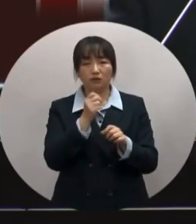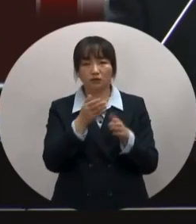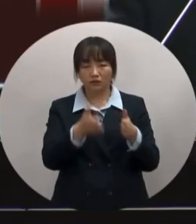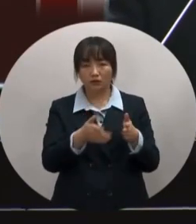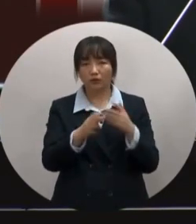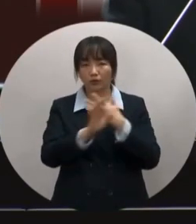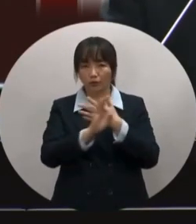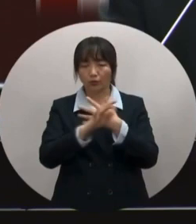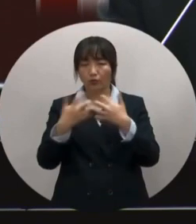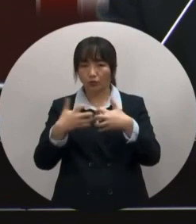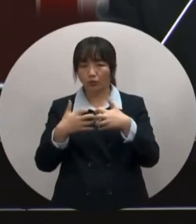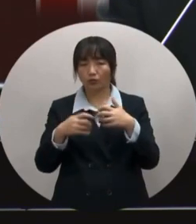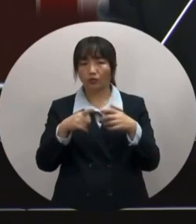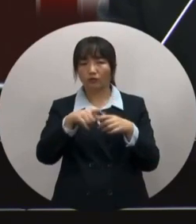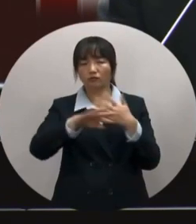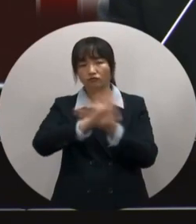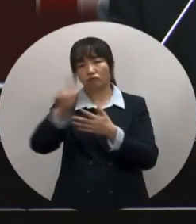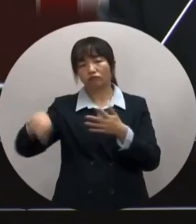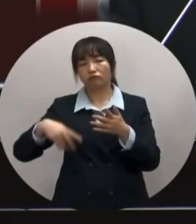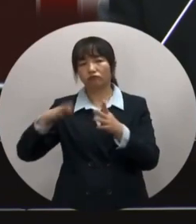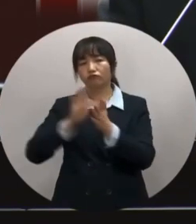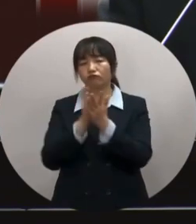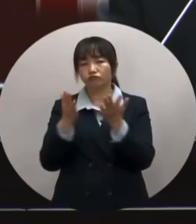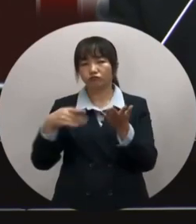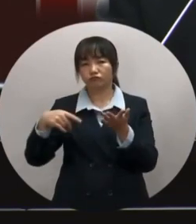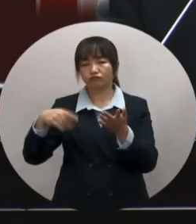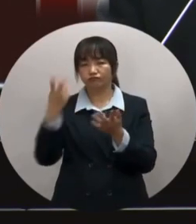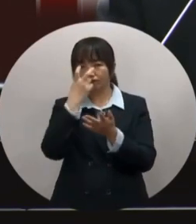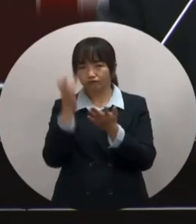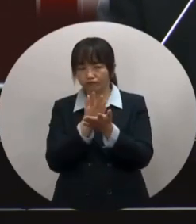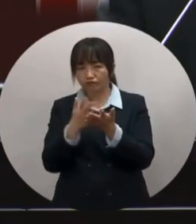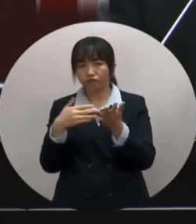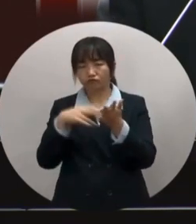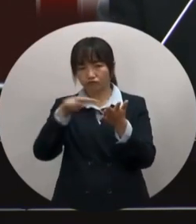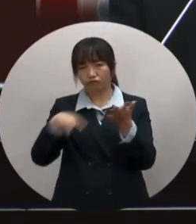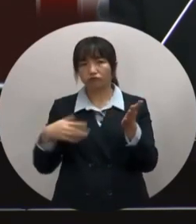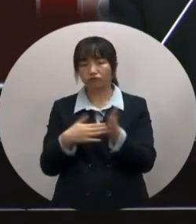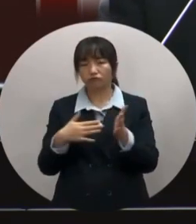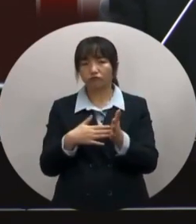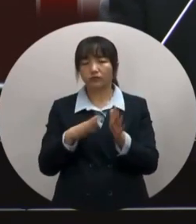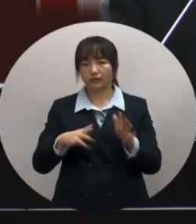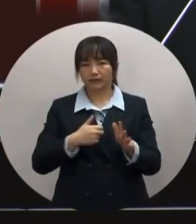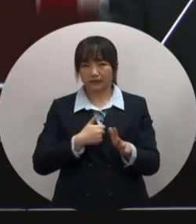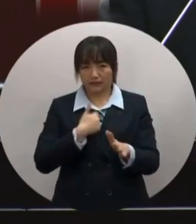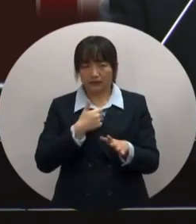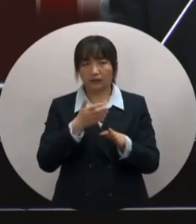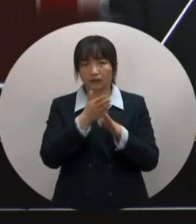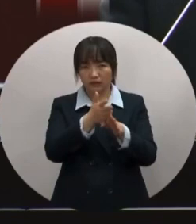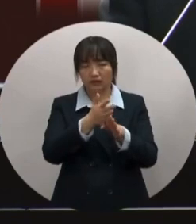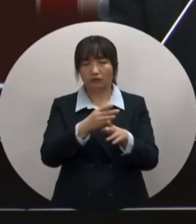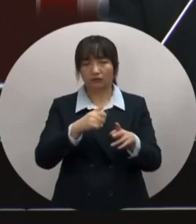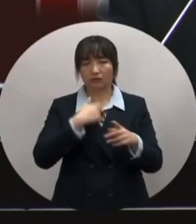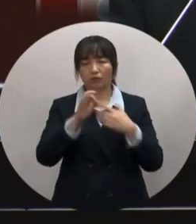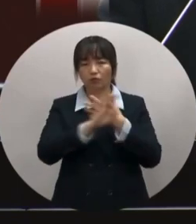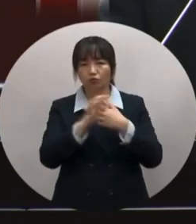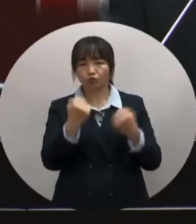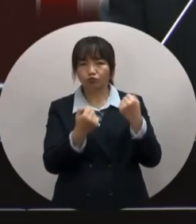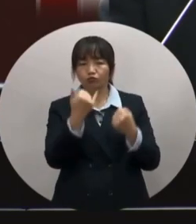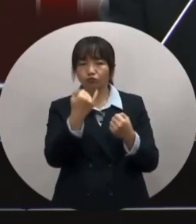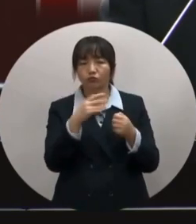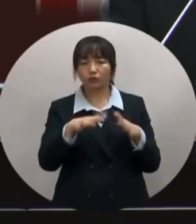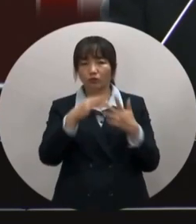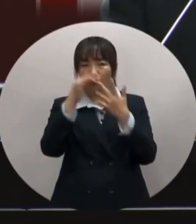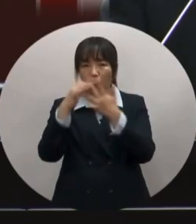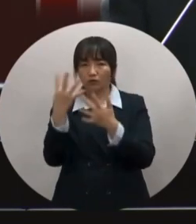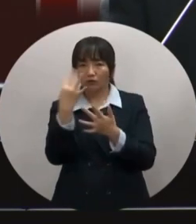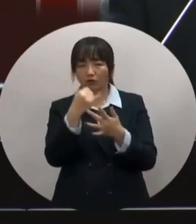行這個測試其他都是用書面審那也是靜態的那我們現在用實車動態的模擬目前我們